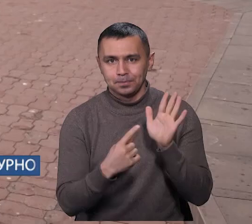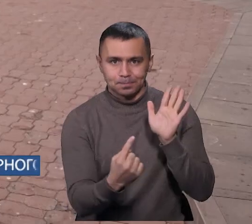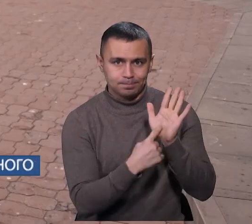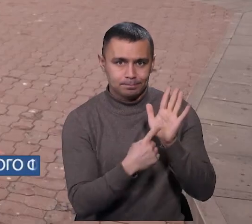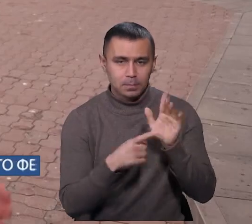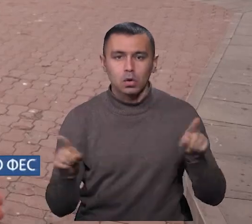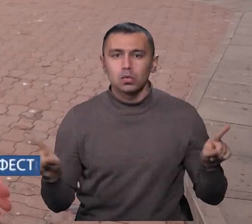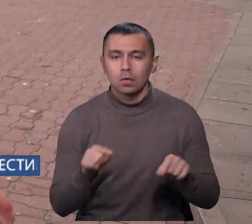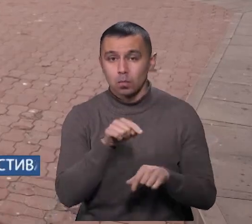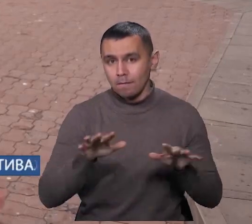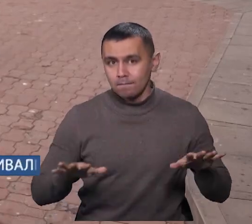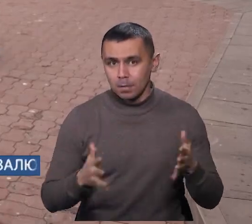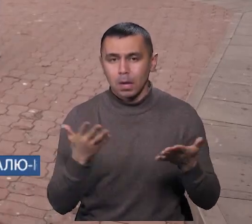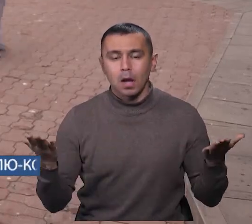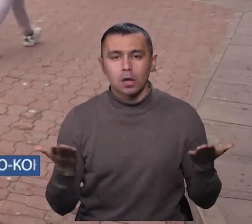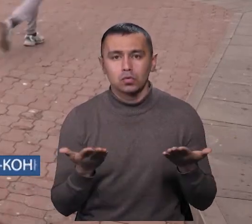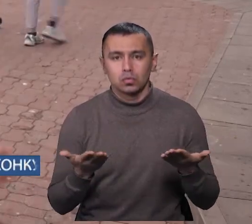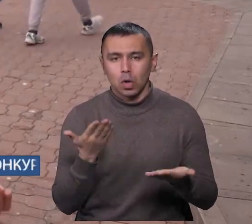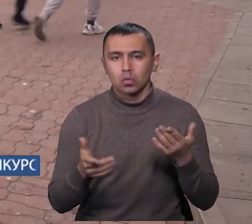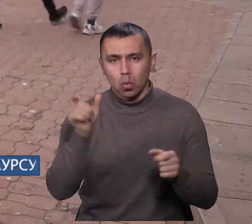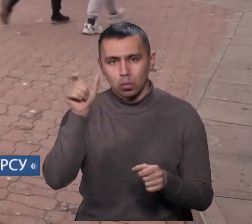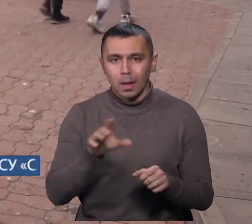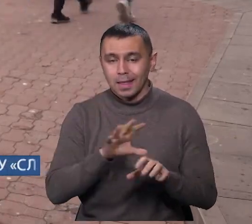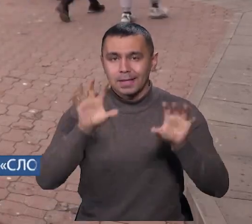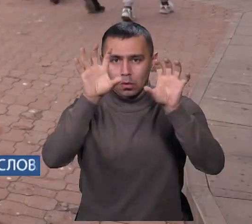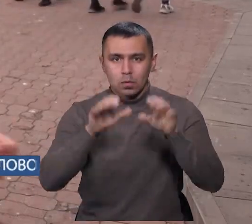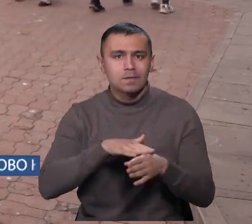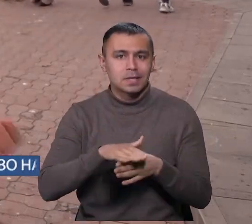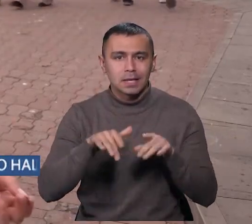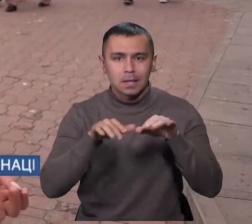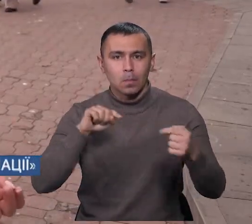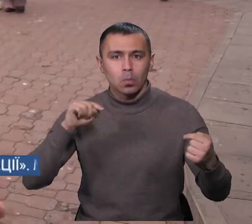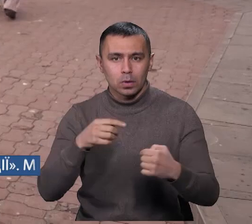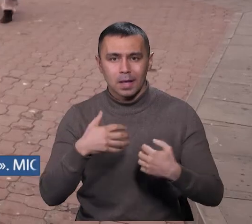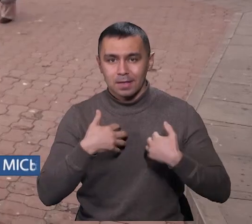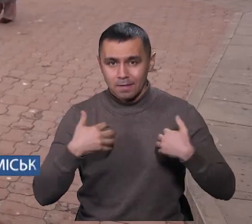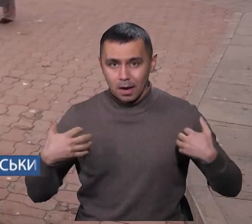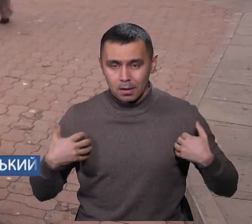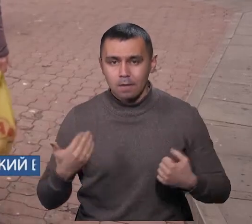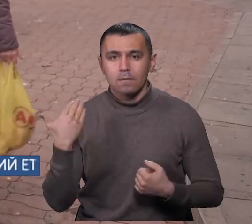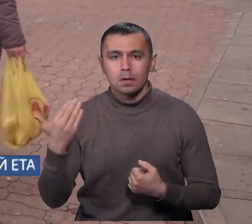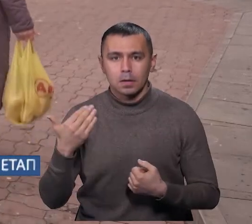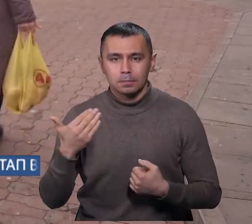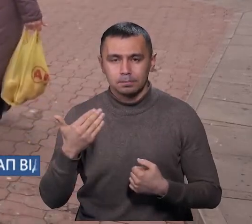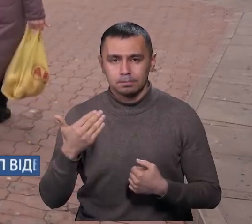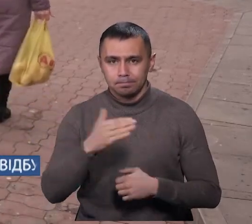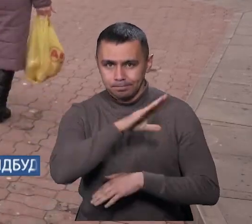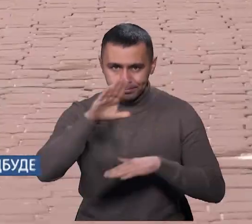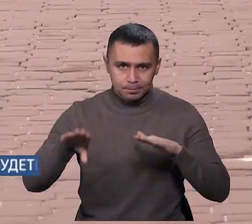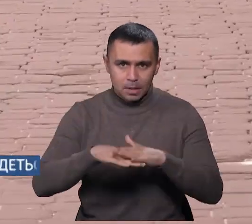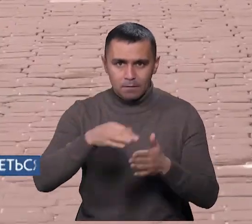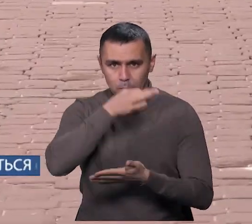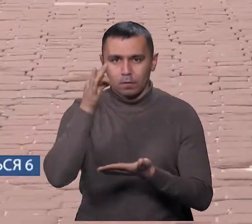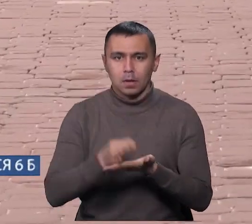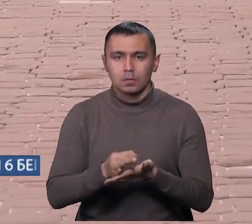що у тому випадку, якщо особа незаконно вчинила дії проти тварини, вона підлягає